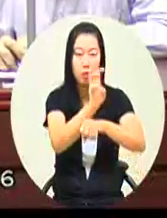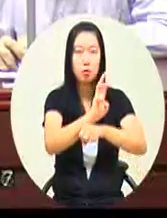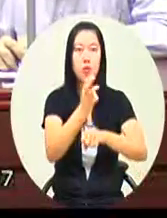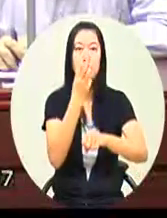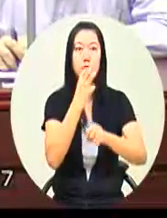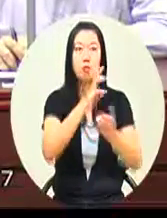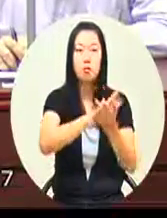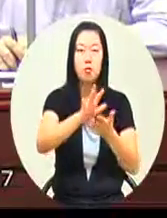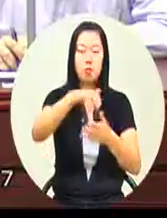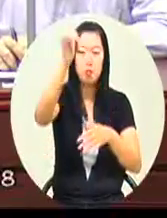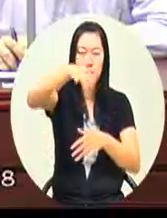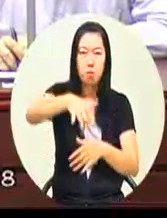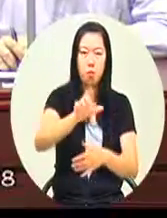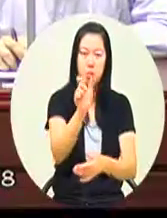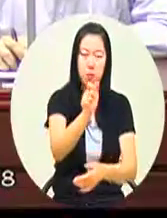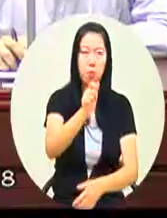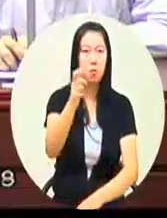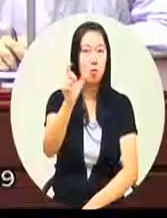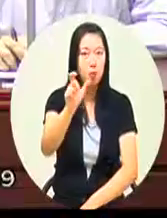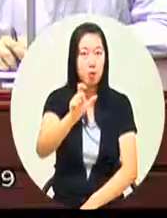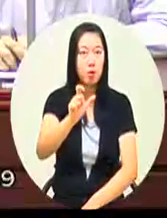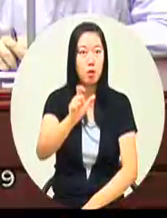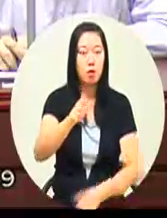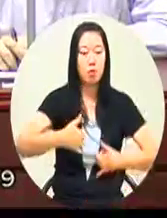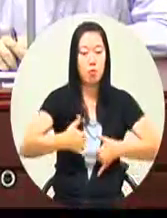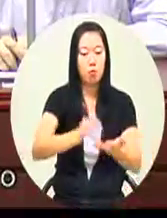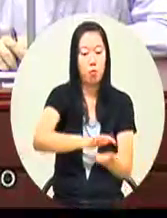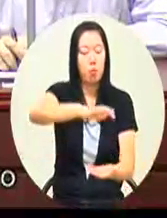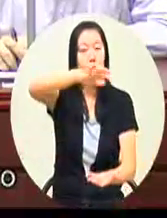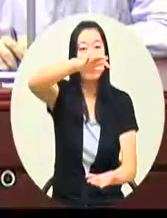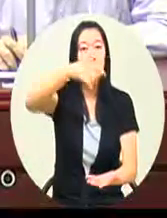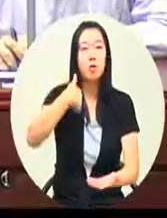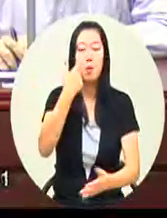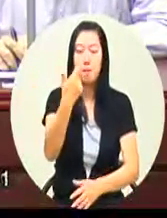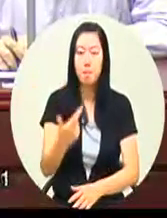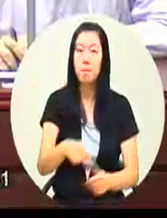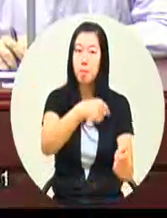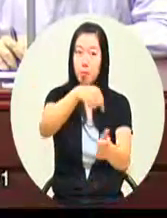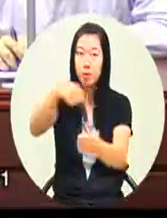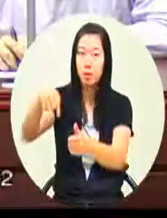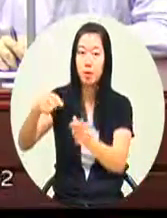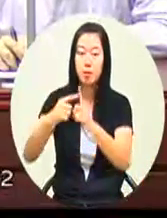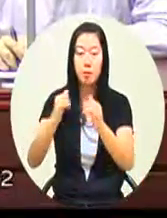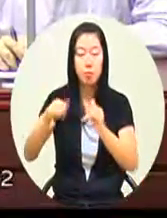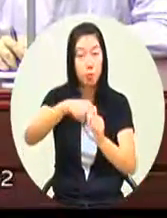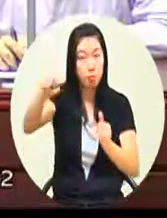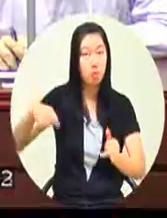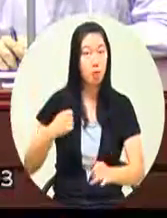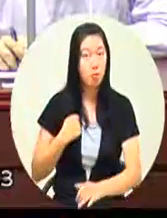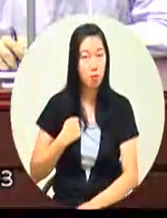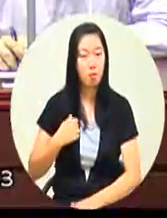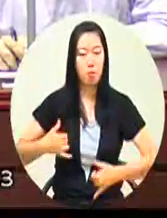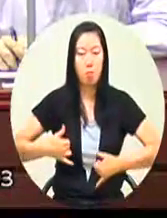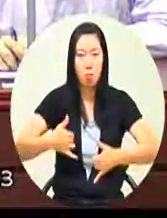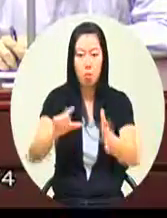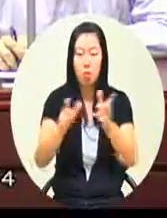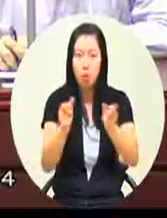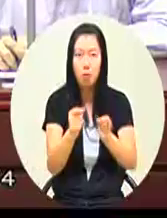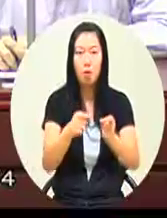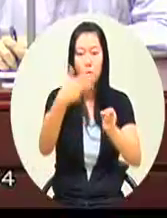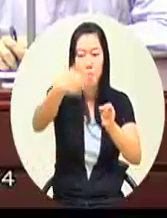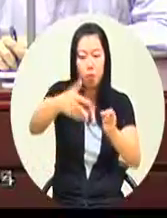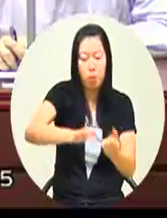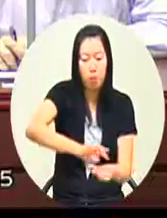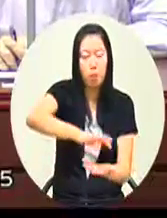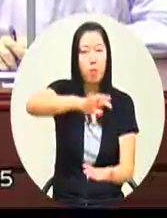了50-60，那个道路一定会积水，所以我们会慢慢的让民众也是知道说道路的短暂性的积水，